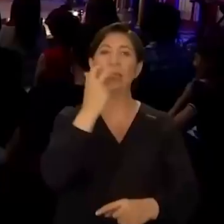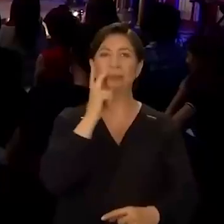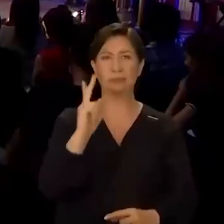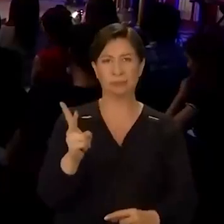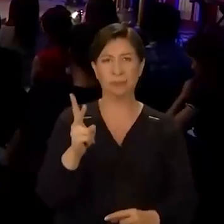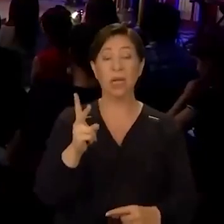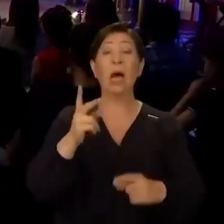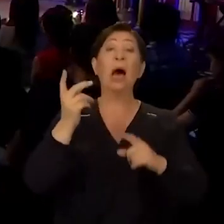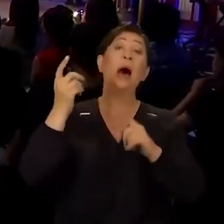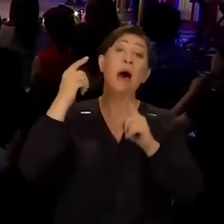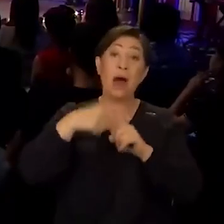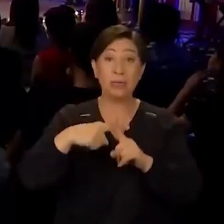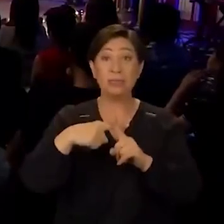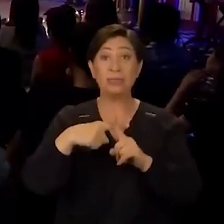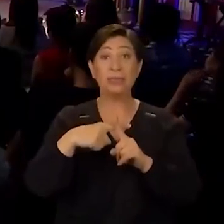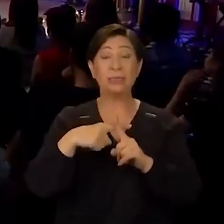Hatta